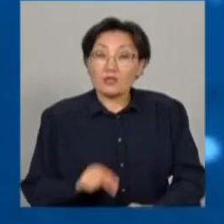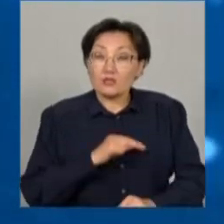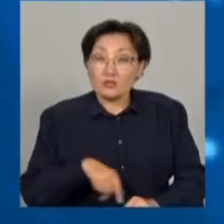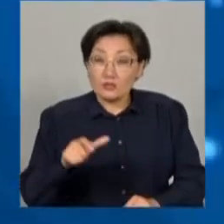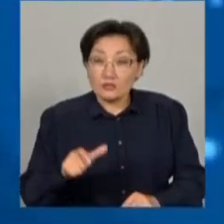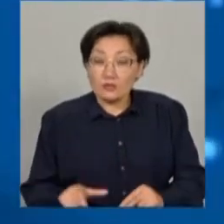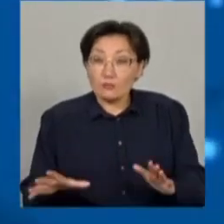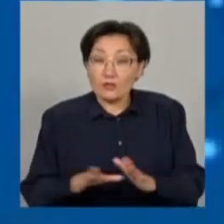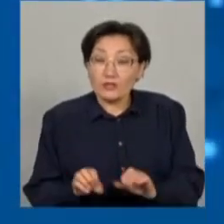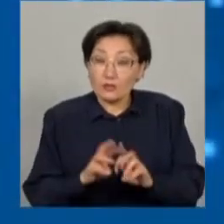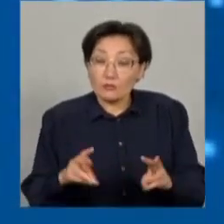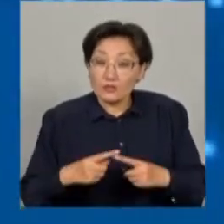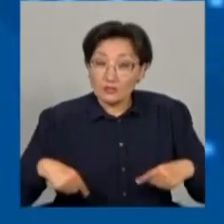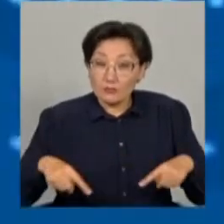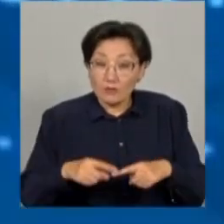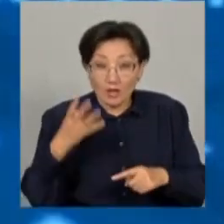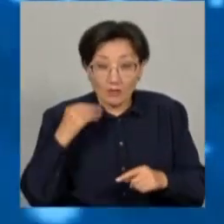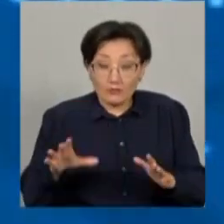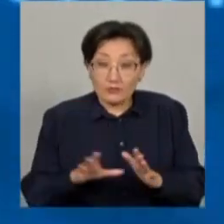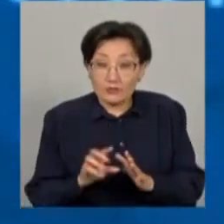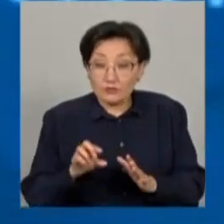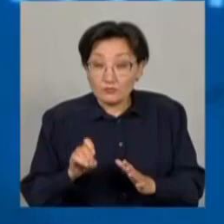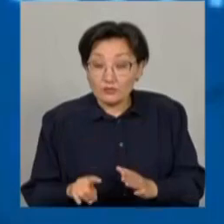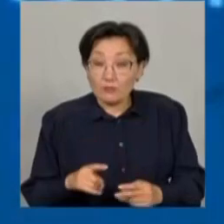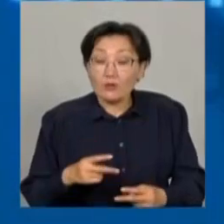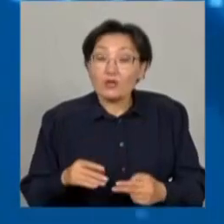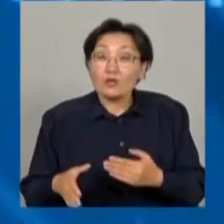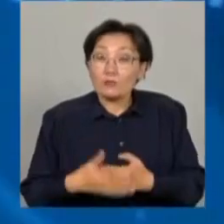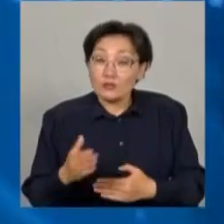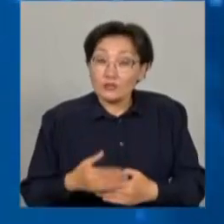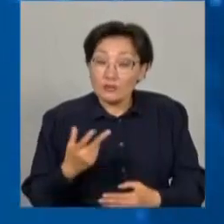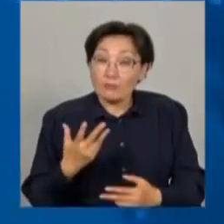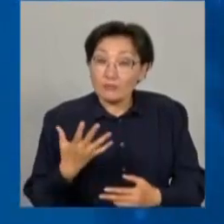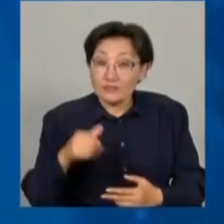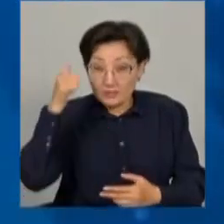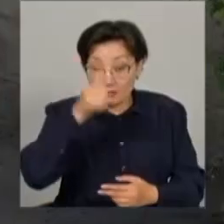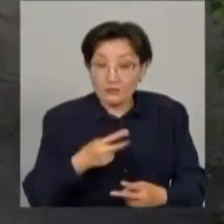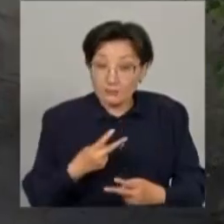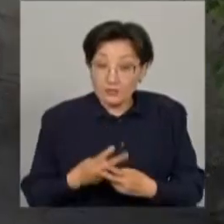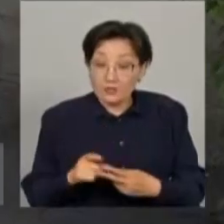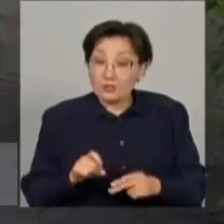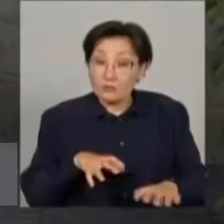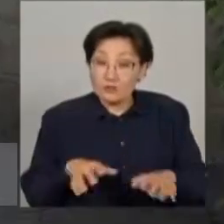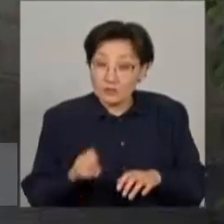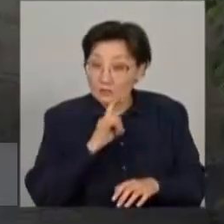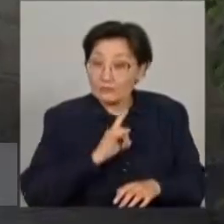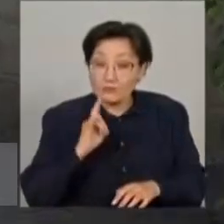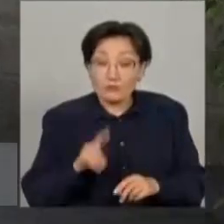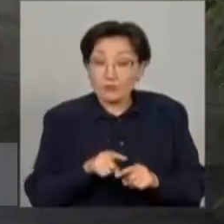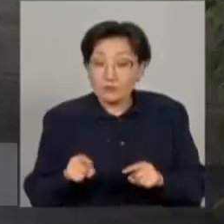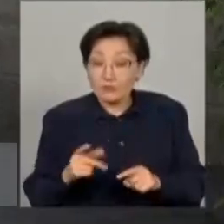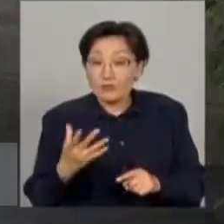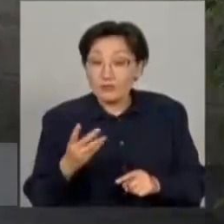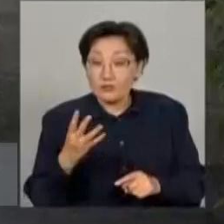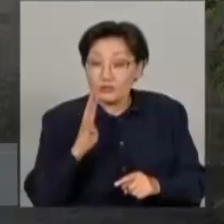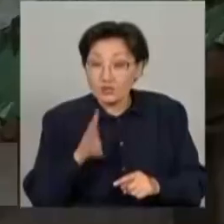Сотрудницу энергоснабжающей компании «Алматыэнергосбыт» приговорили к 5 годам тюрьмы за мошенничество. Как выяснилось, женщина на протяжении